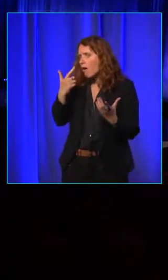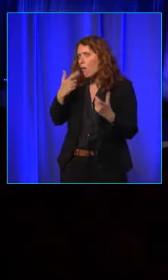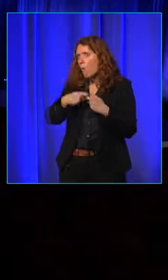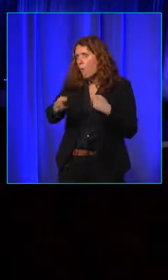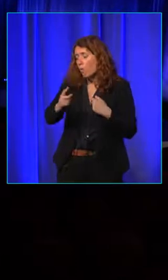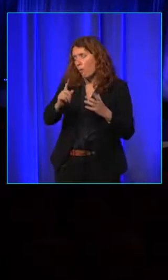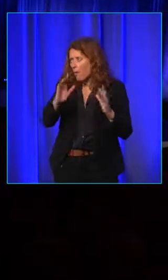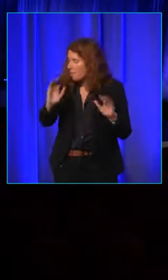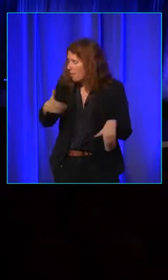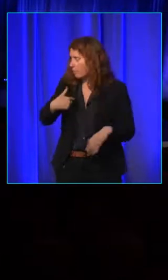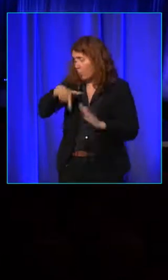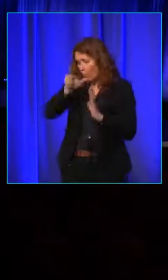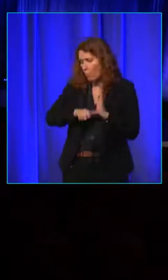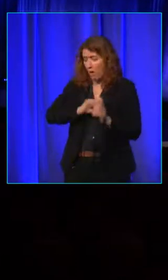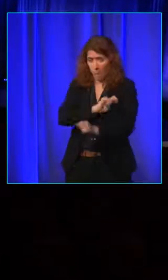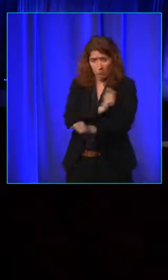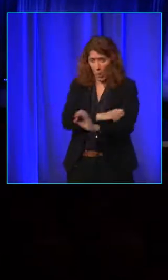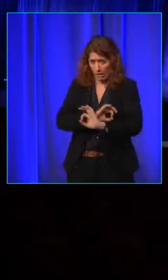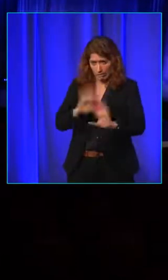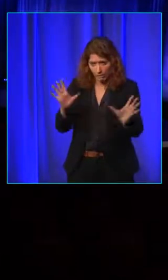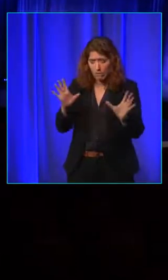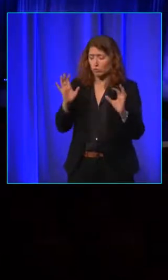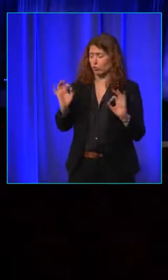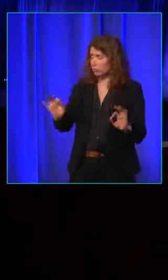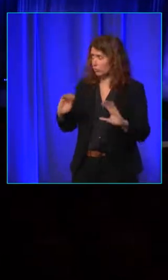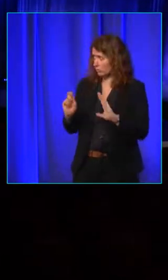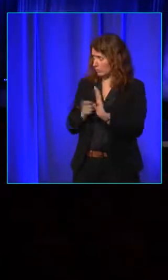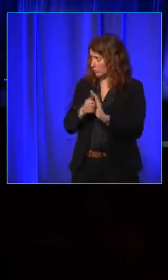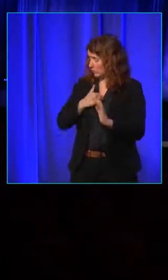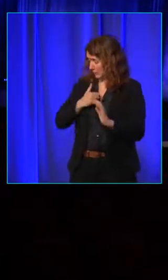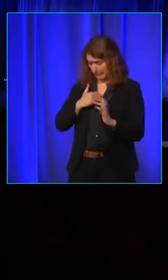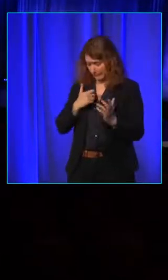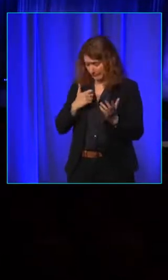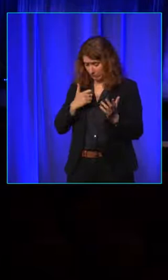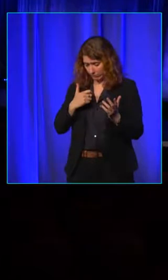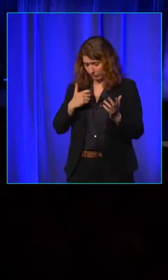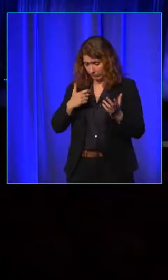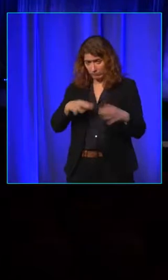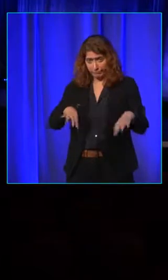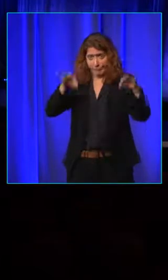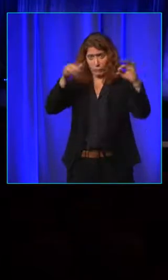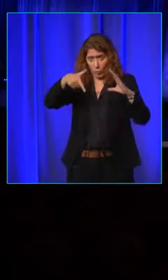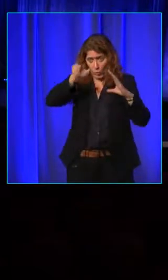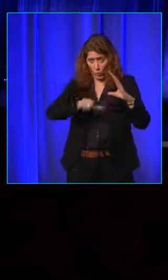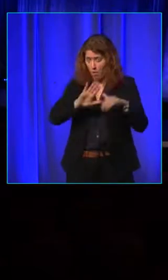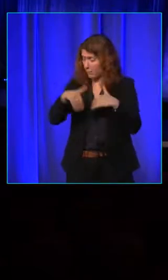2 mois sans faire de sport. Et j'ai perdu tout ce qui était rapidité. C'est-à-dire que, alors, comme j'étais